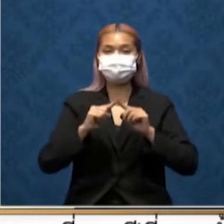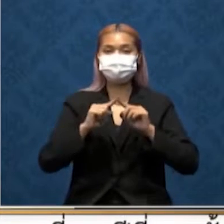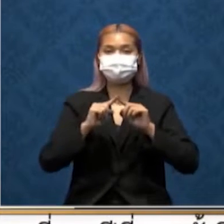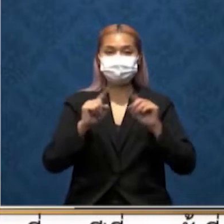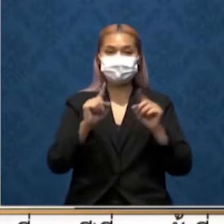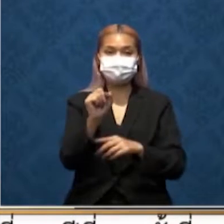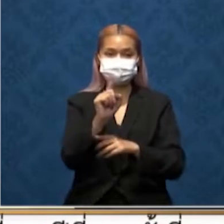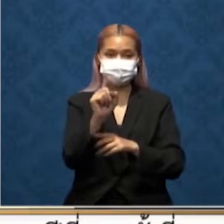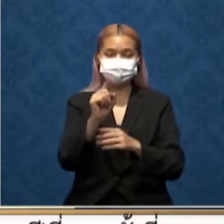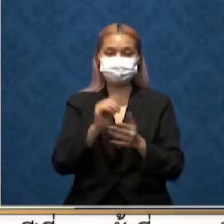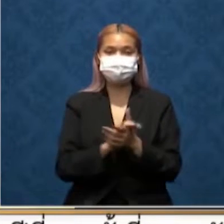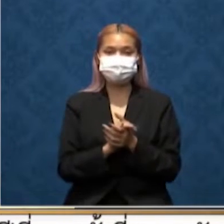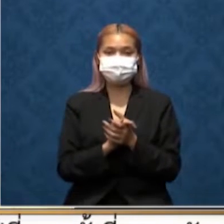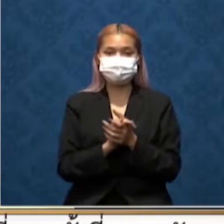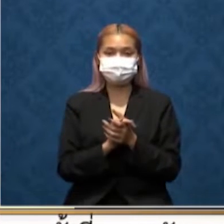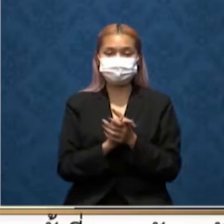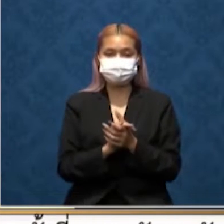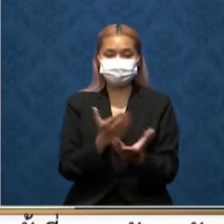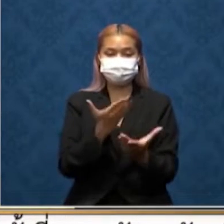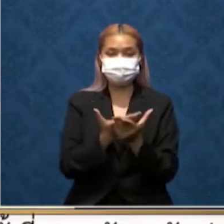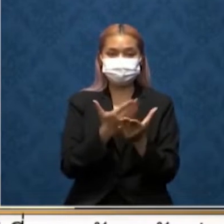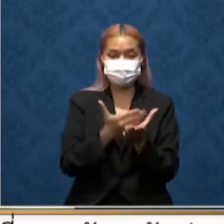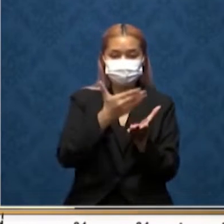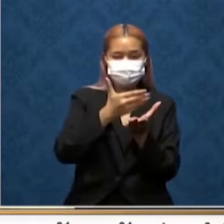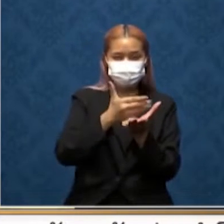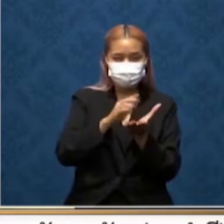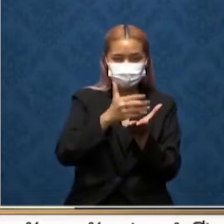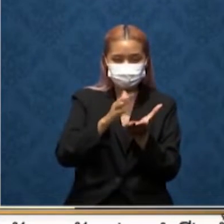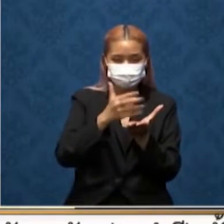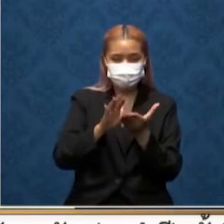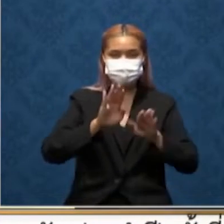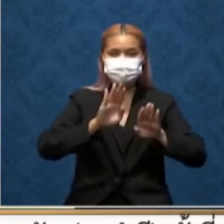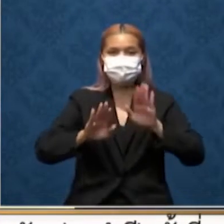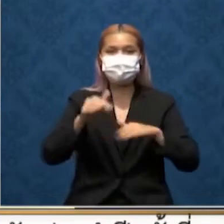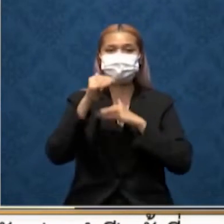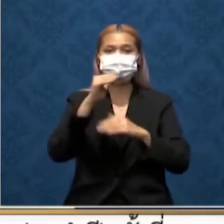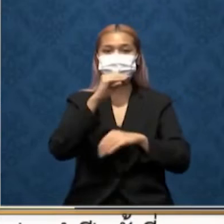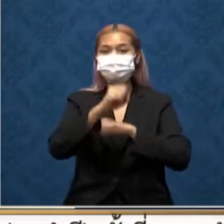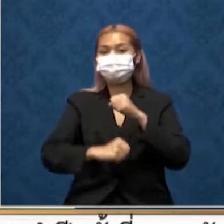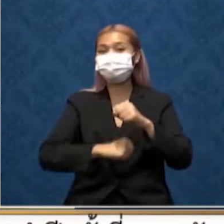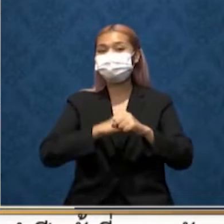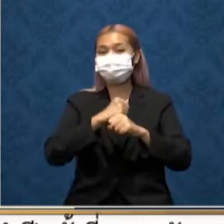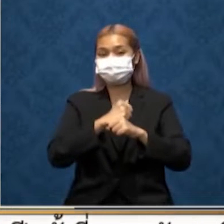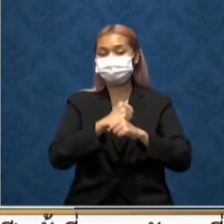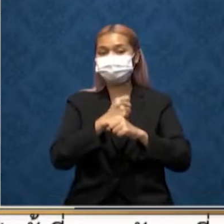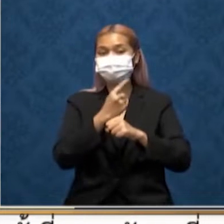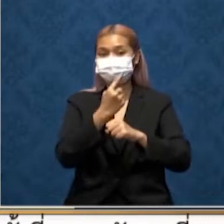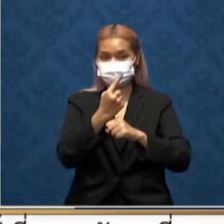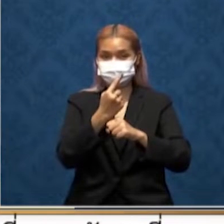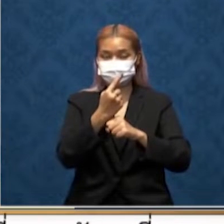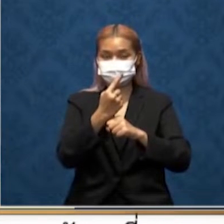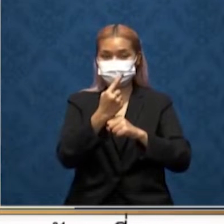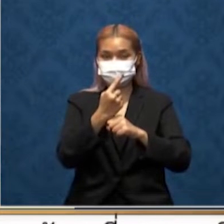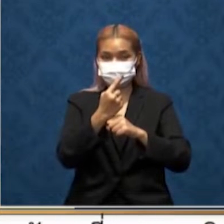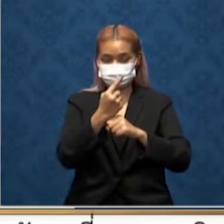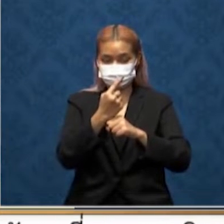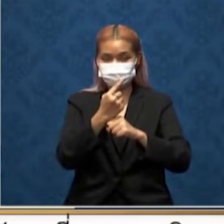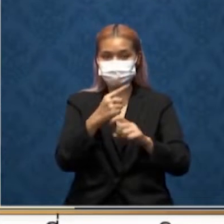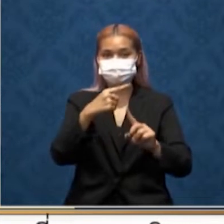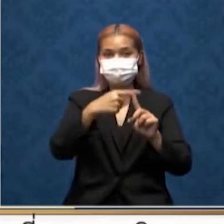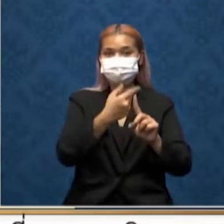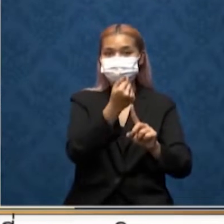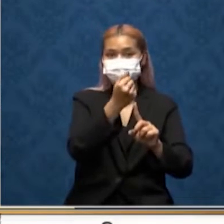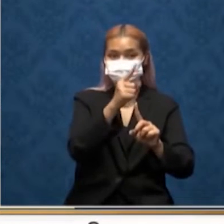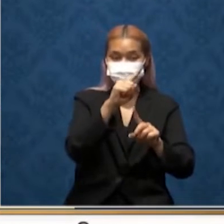ช่วยผ่อนผันหรือว่าพักการชำระเพียงแค่ไม่เกิน1ปีเท่านั้นพฤศจิกาปีที่แล้วผ่อนผันนะครับนั่นแปลว่าอะไรครับเดือน